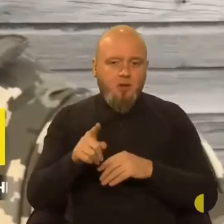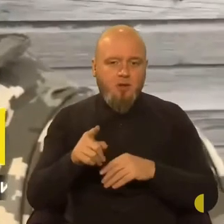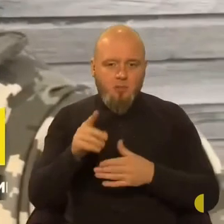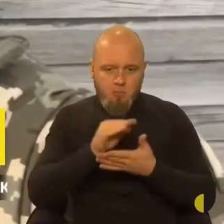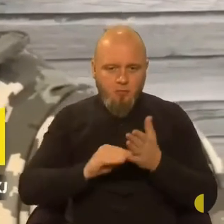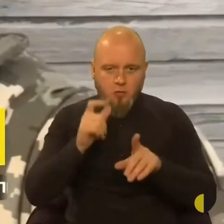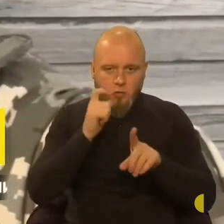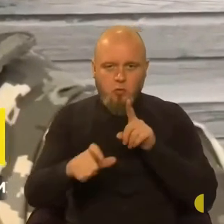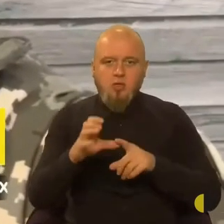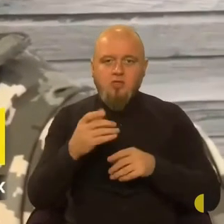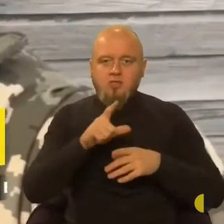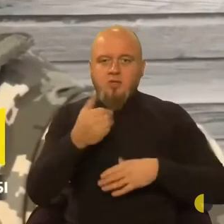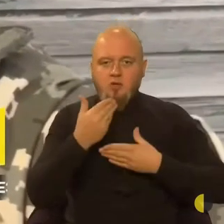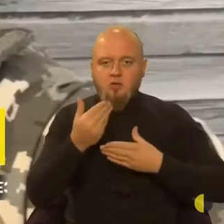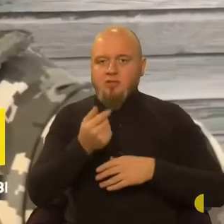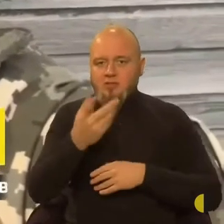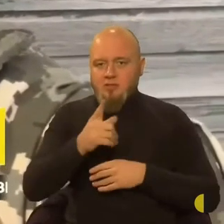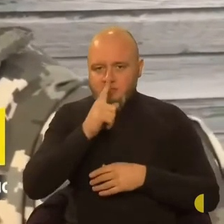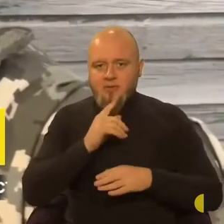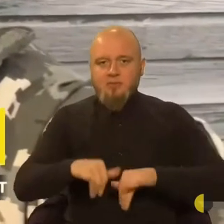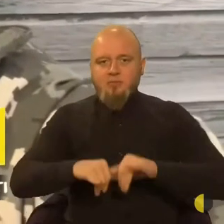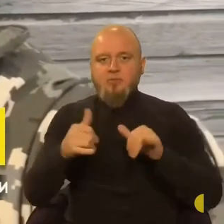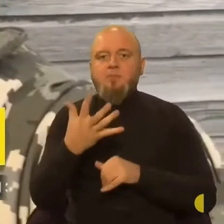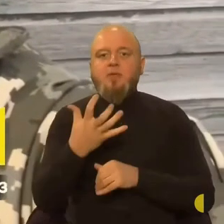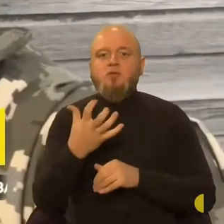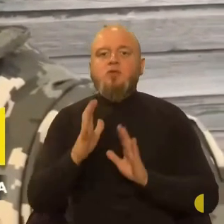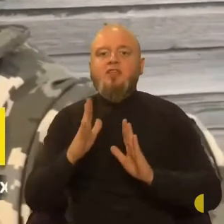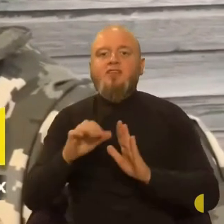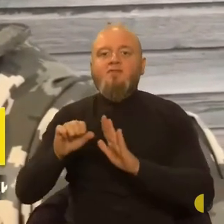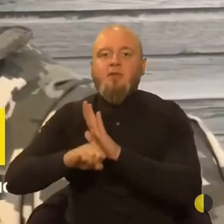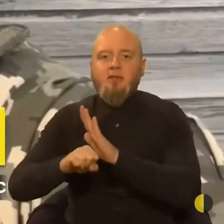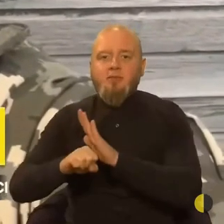повторюсь, за останні кілька місяців більше 500 тільки